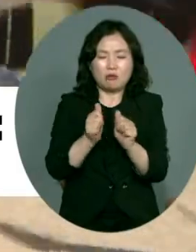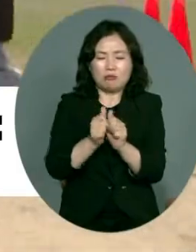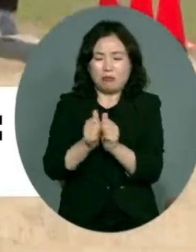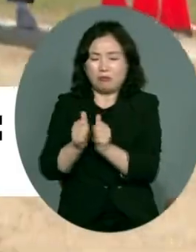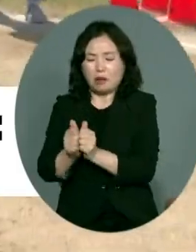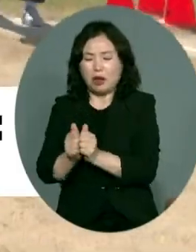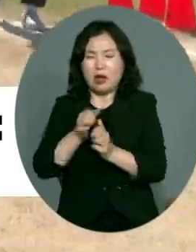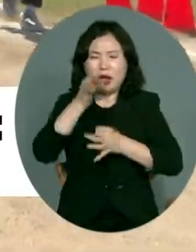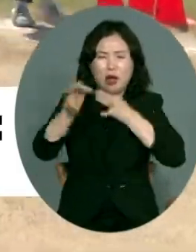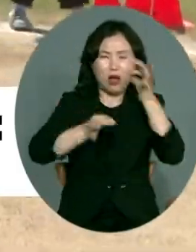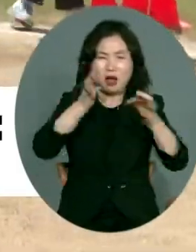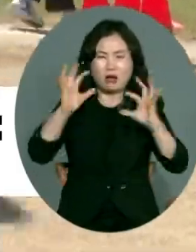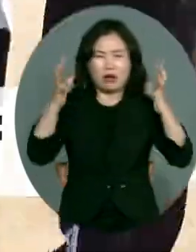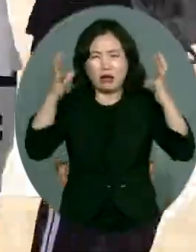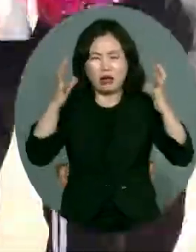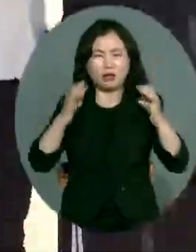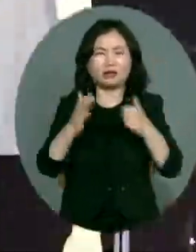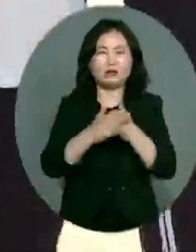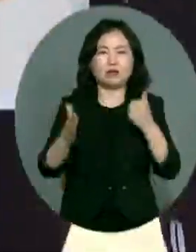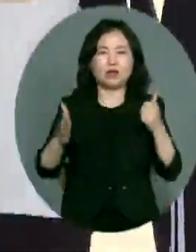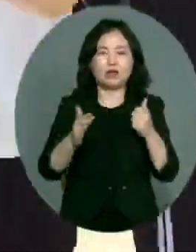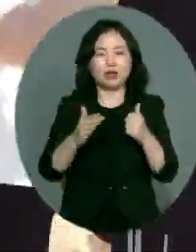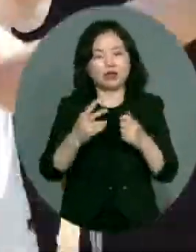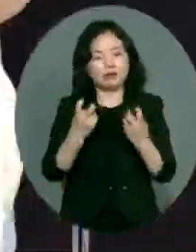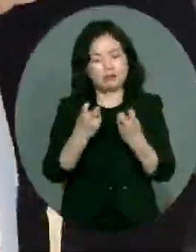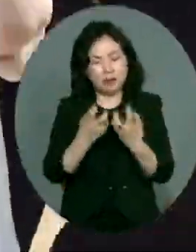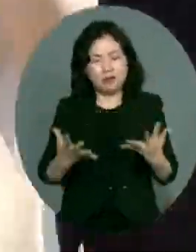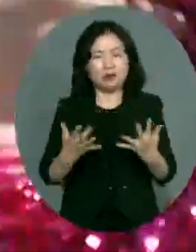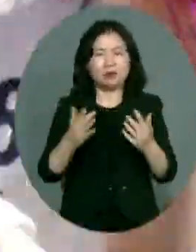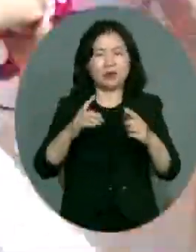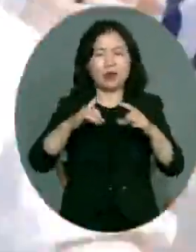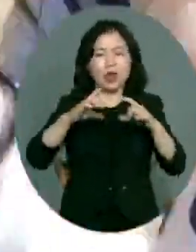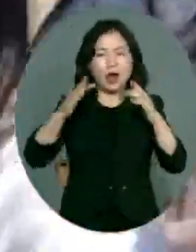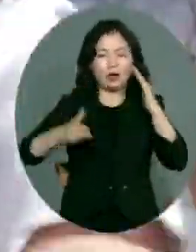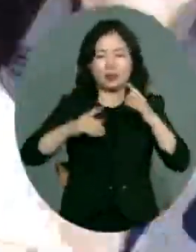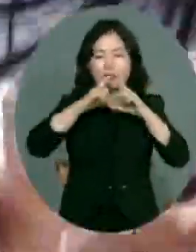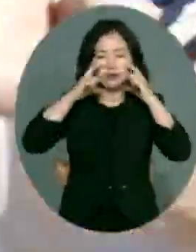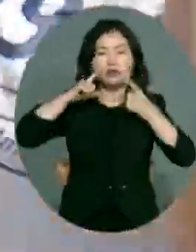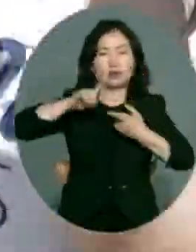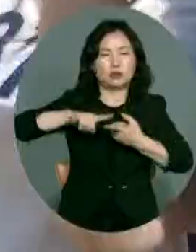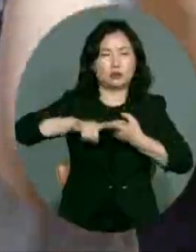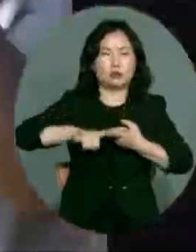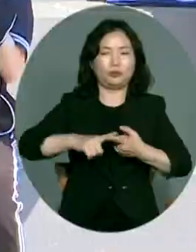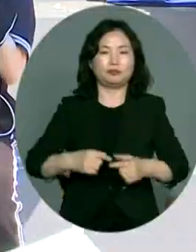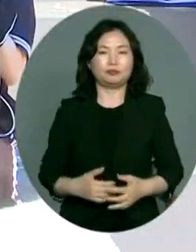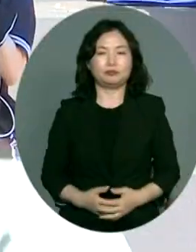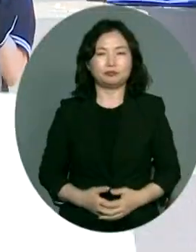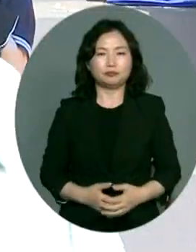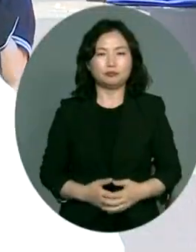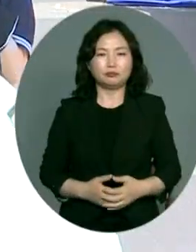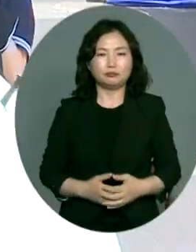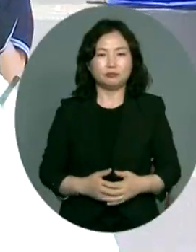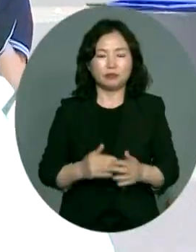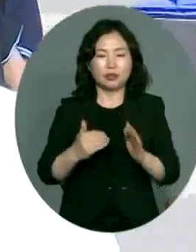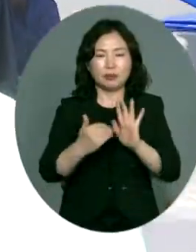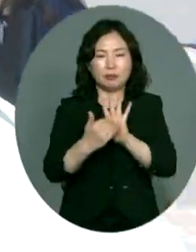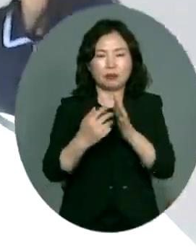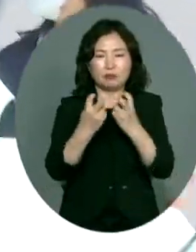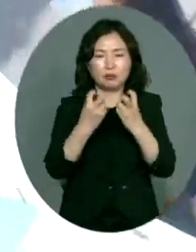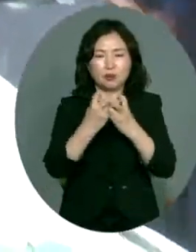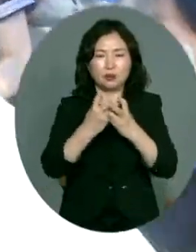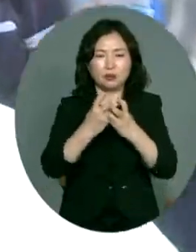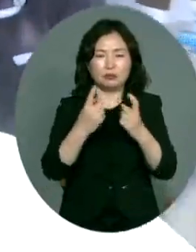어렵고 삼성 응원 있어 학교장 재량으로 학생들은 마스크를 썼습니다 새로운 방역 시계도